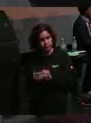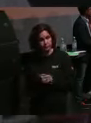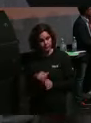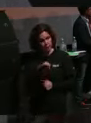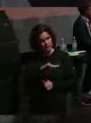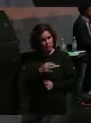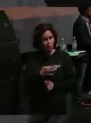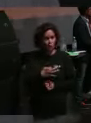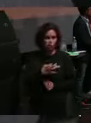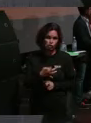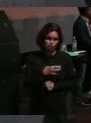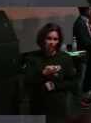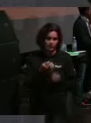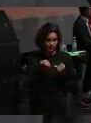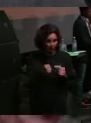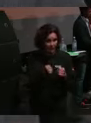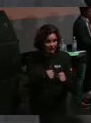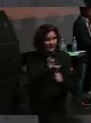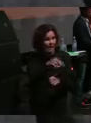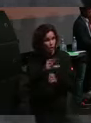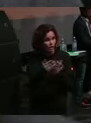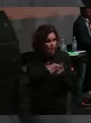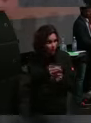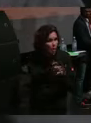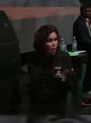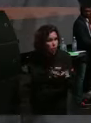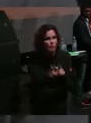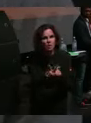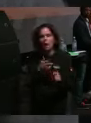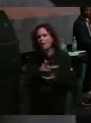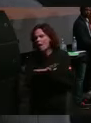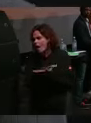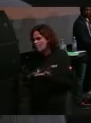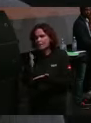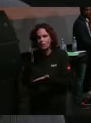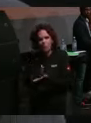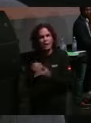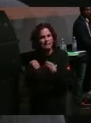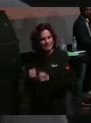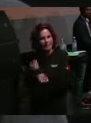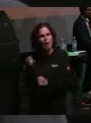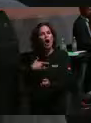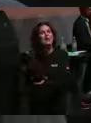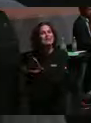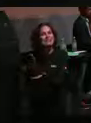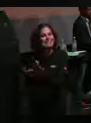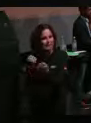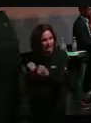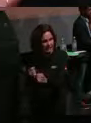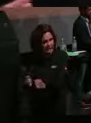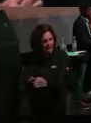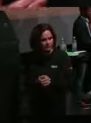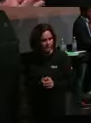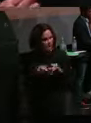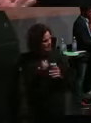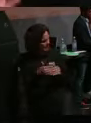ønsker også satsing i Norge i fremtiden, så kan vi aldri ha nok energi. Det må bare være riktig energi. Men da må du være litt